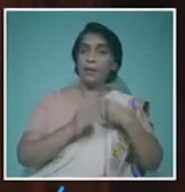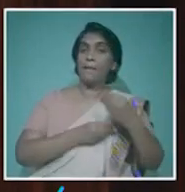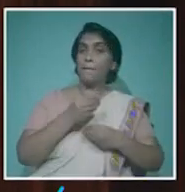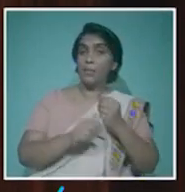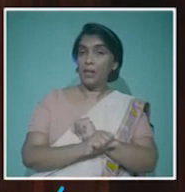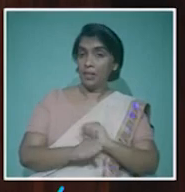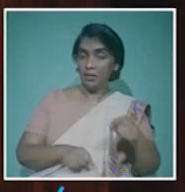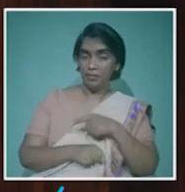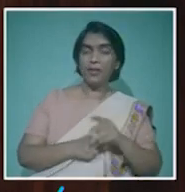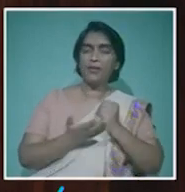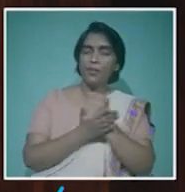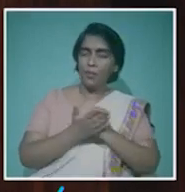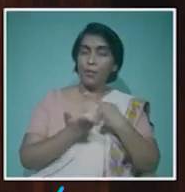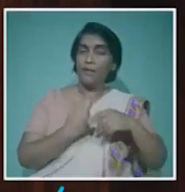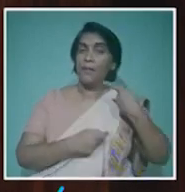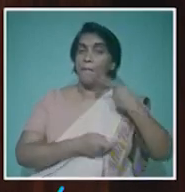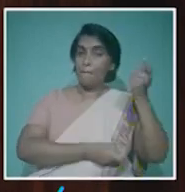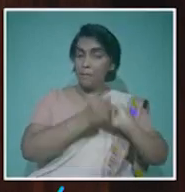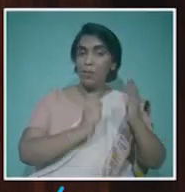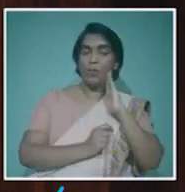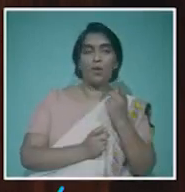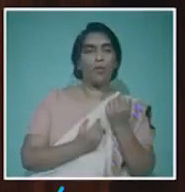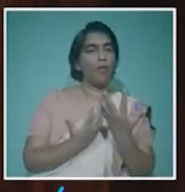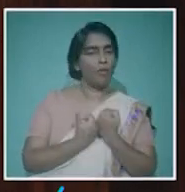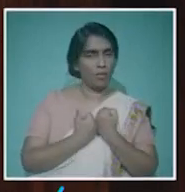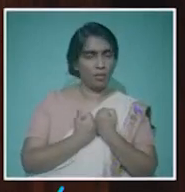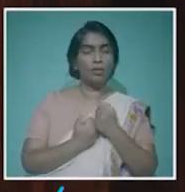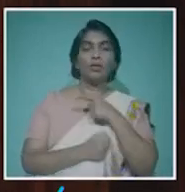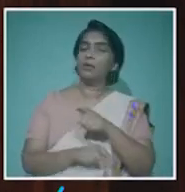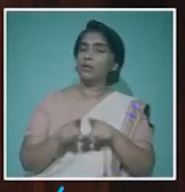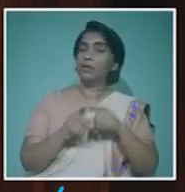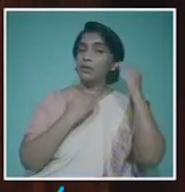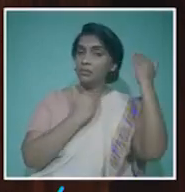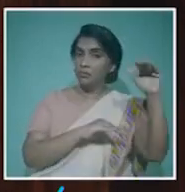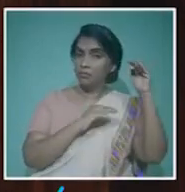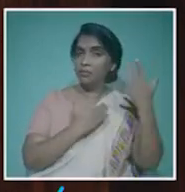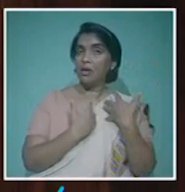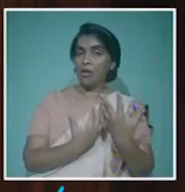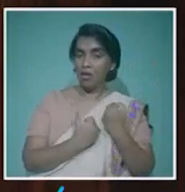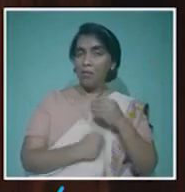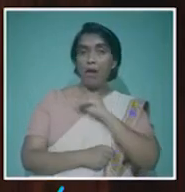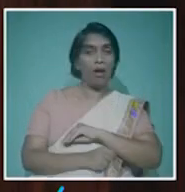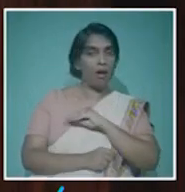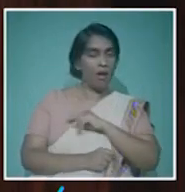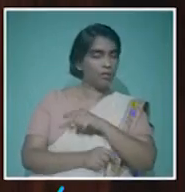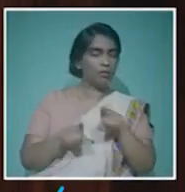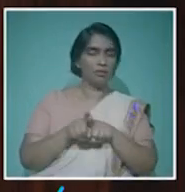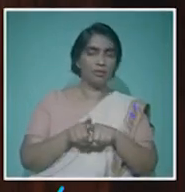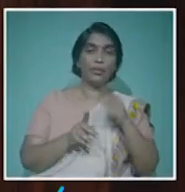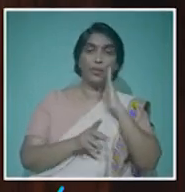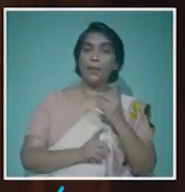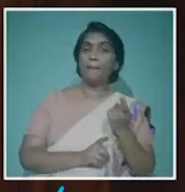නිෂ්පාදනය නොකරන සියලු දයක්ම ගන්නට අපිට විදේශ විනිමය අවශ්‍යයි. එතකොට අපනයනයෙන් අපිට ලැබෙන ආදායමට අමතරව